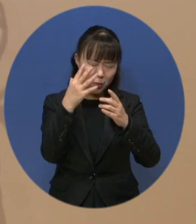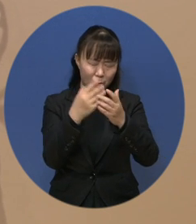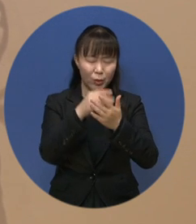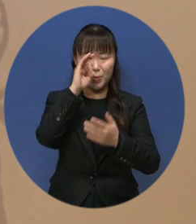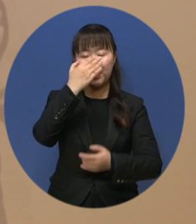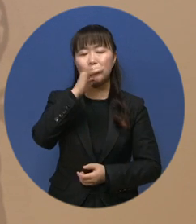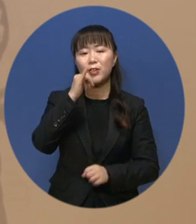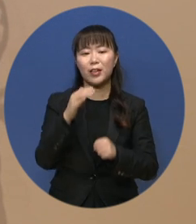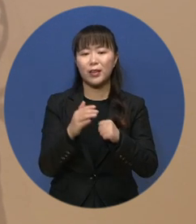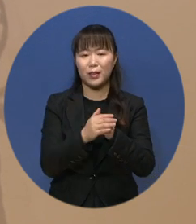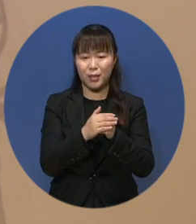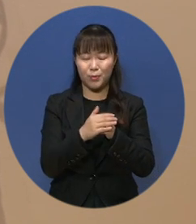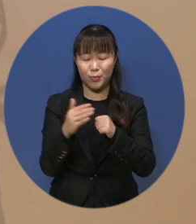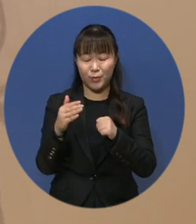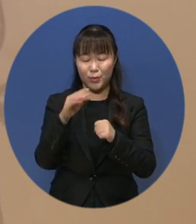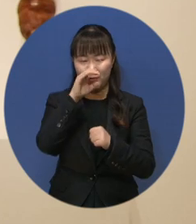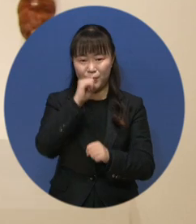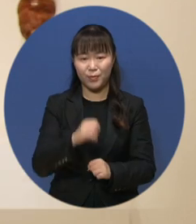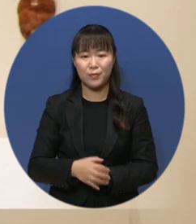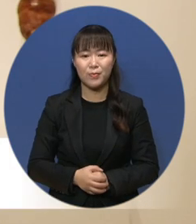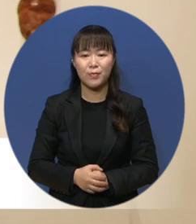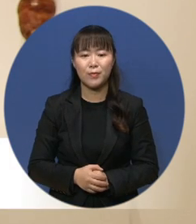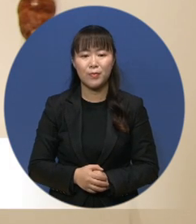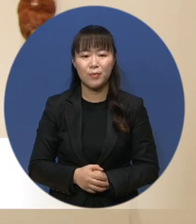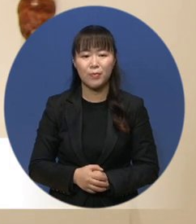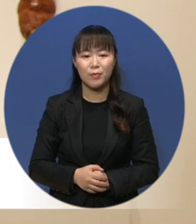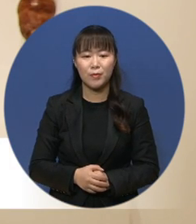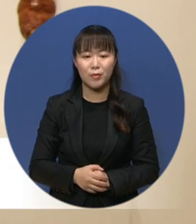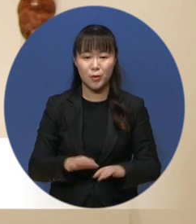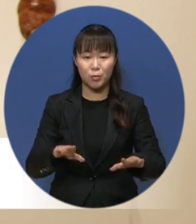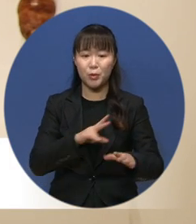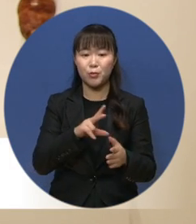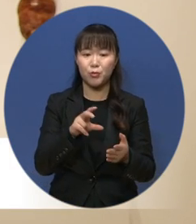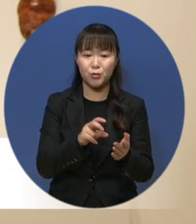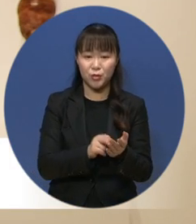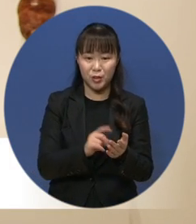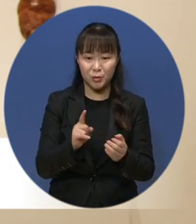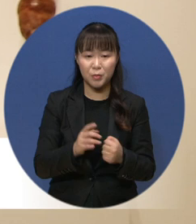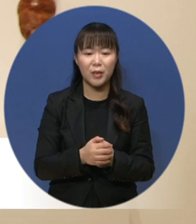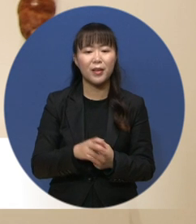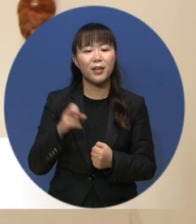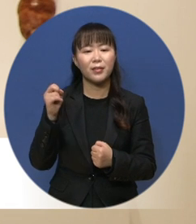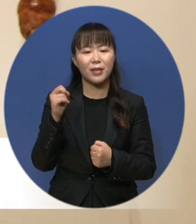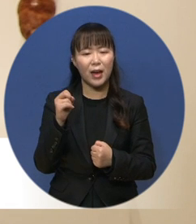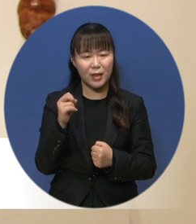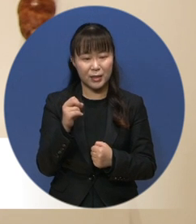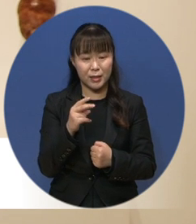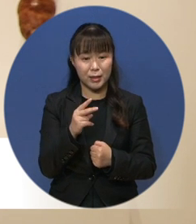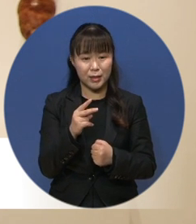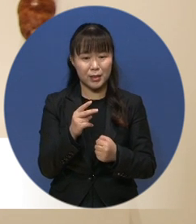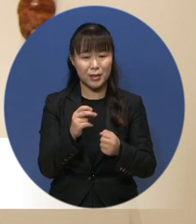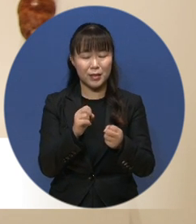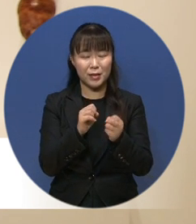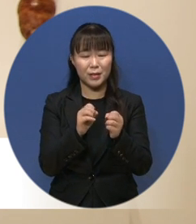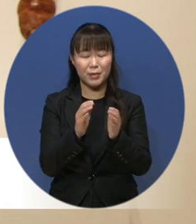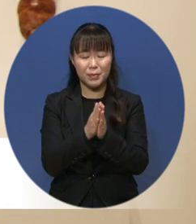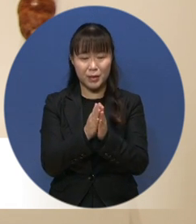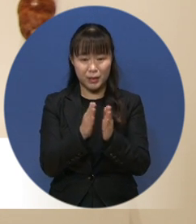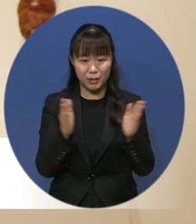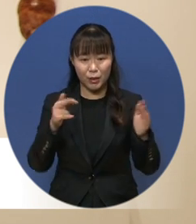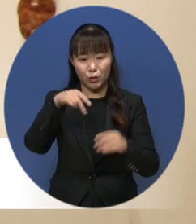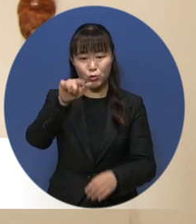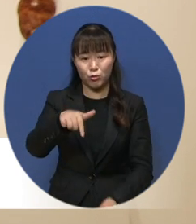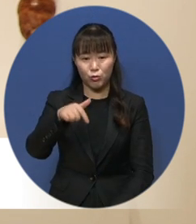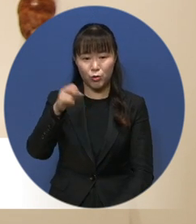볼 수 있어 시선을 끕니다. 이번 전시 주제는 다시 피어나는 죽과 예라고 제가 주제를